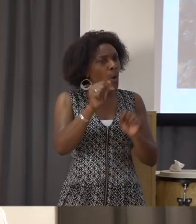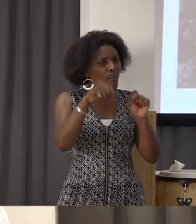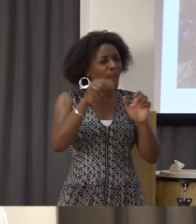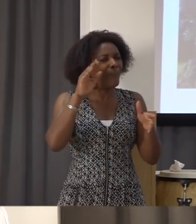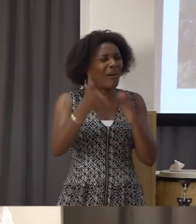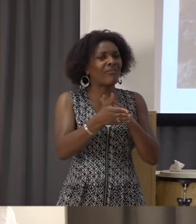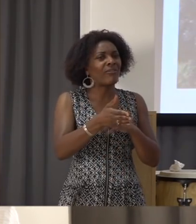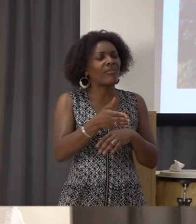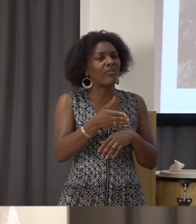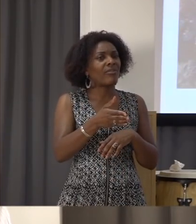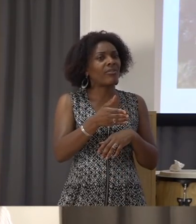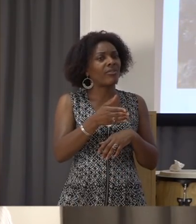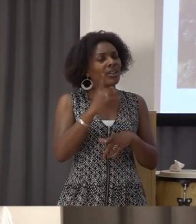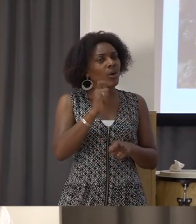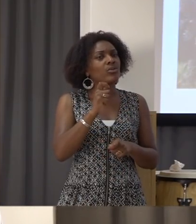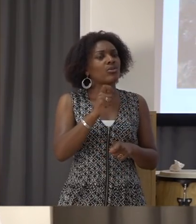pète.